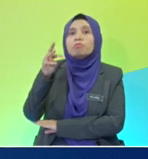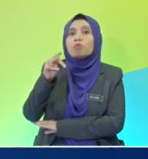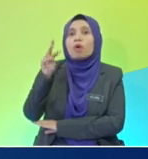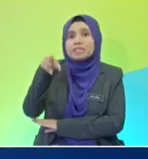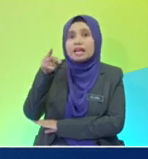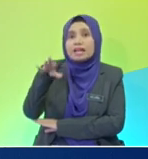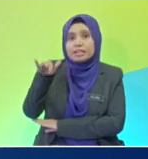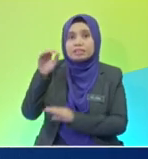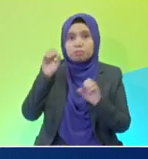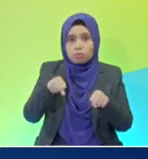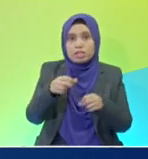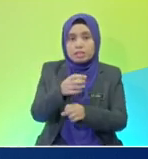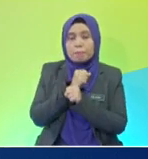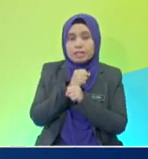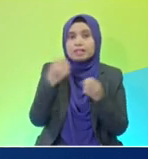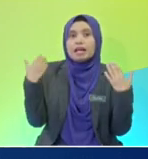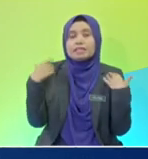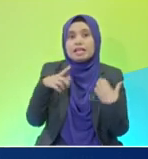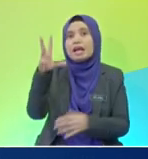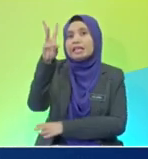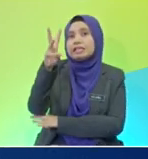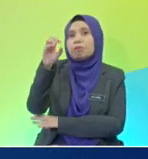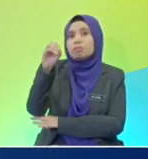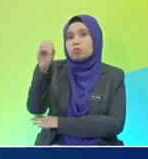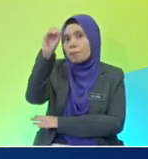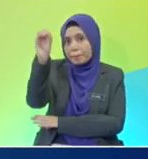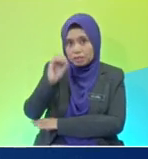adalah 60 peraturan